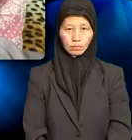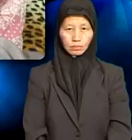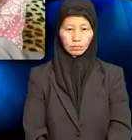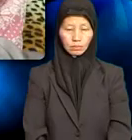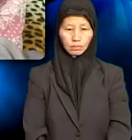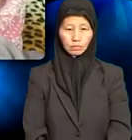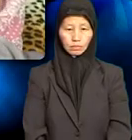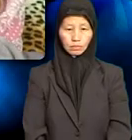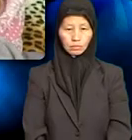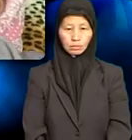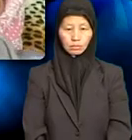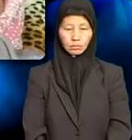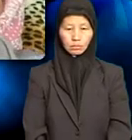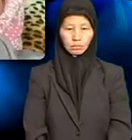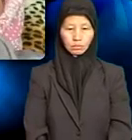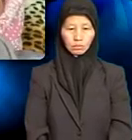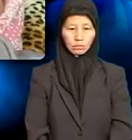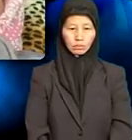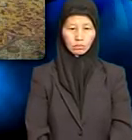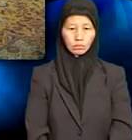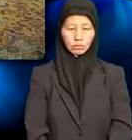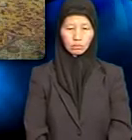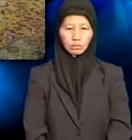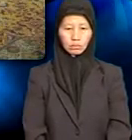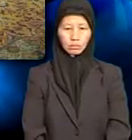wa bihamdih. Allahu Akbar.